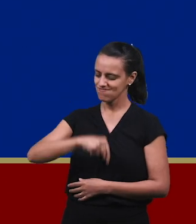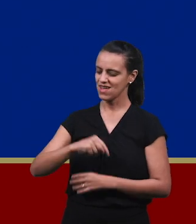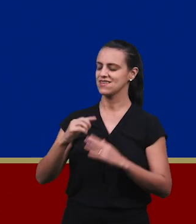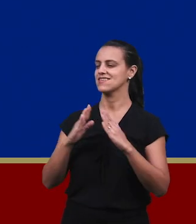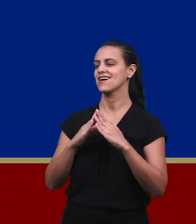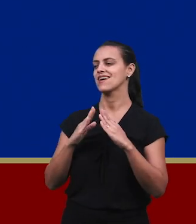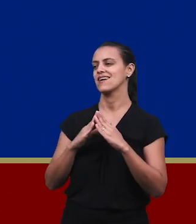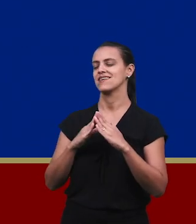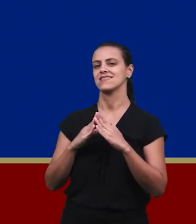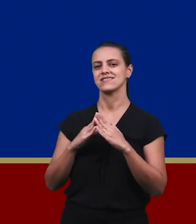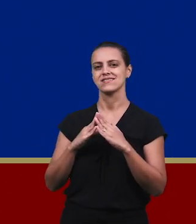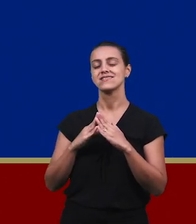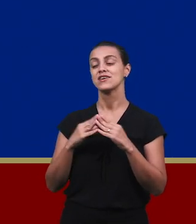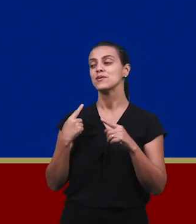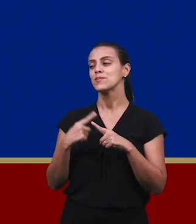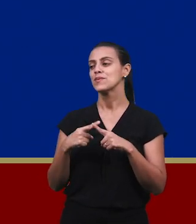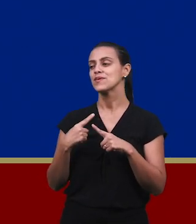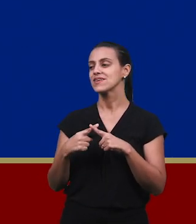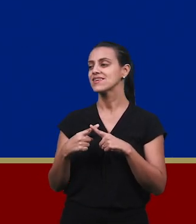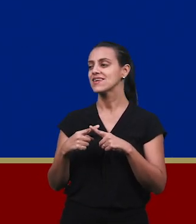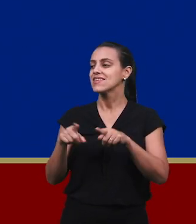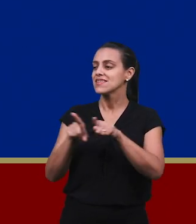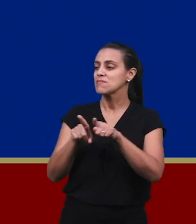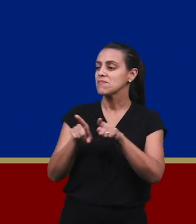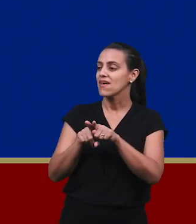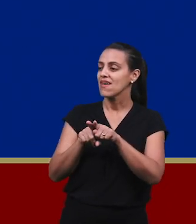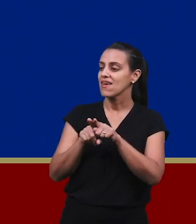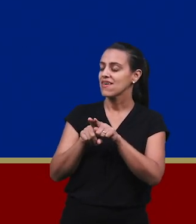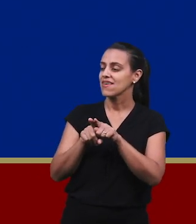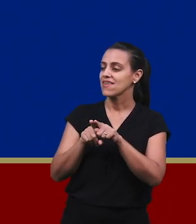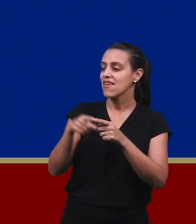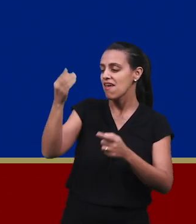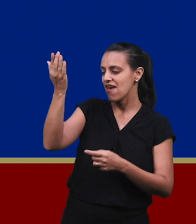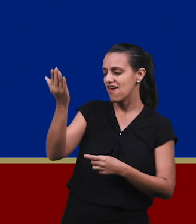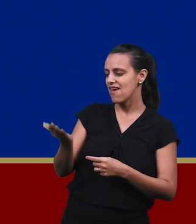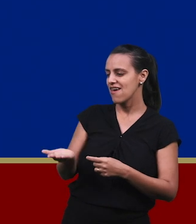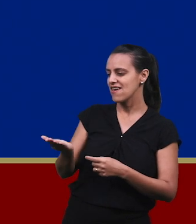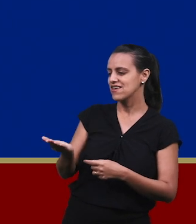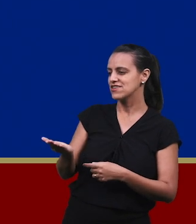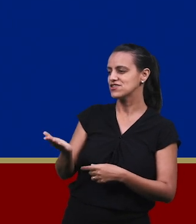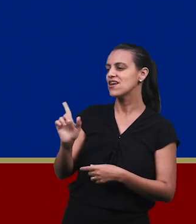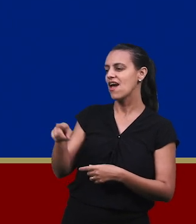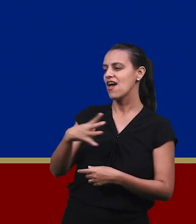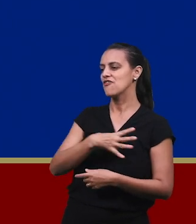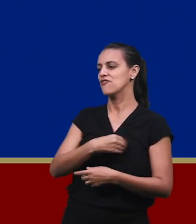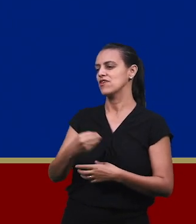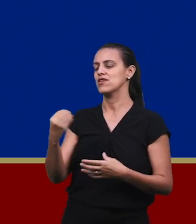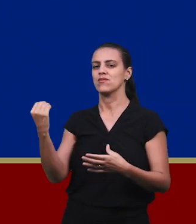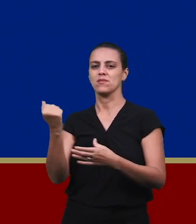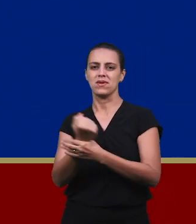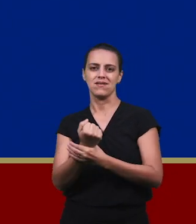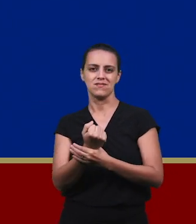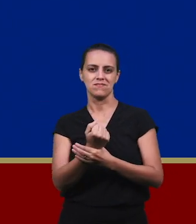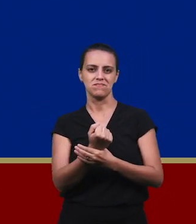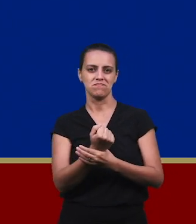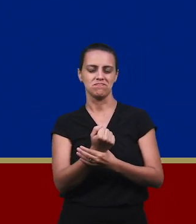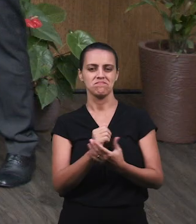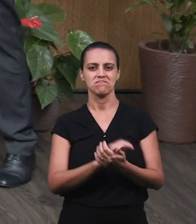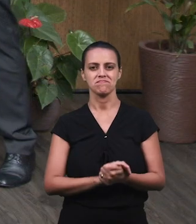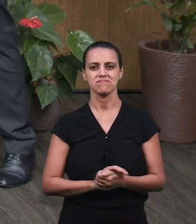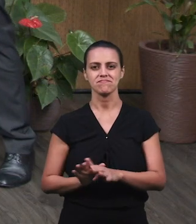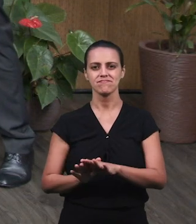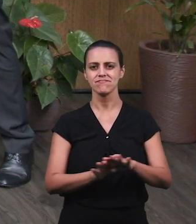aussi celui-ci est un fils d'Abraham. Gloire à Jésus. Un autre exemple, nous pourrions donner